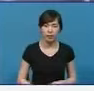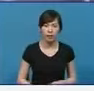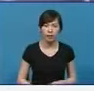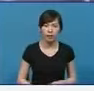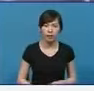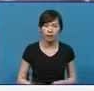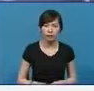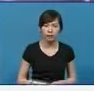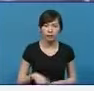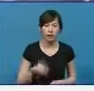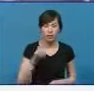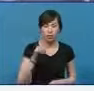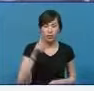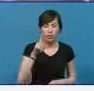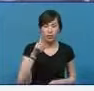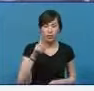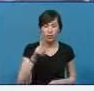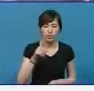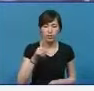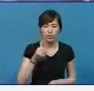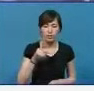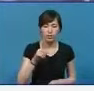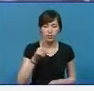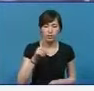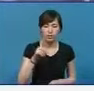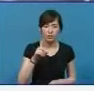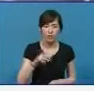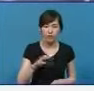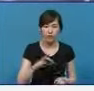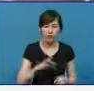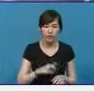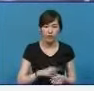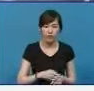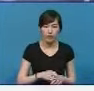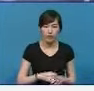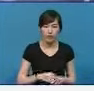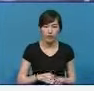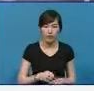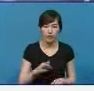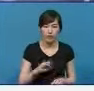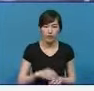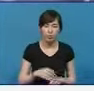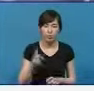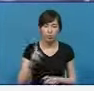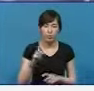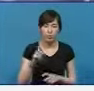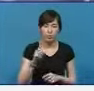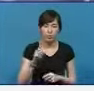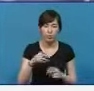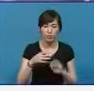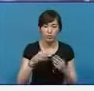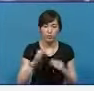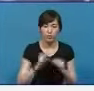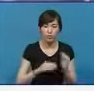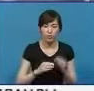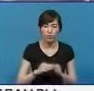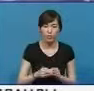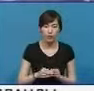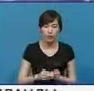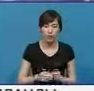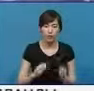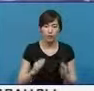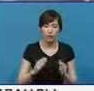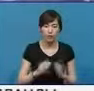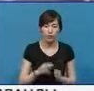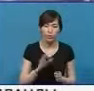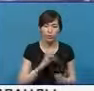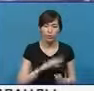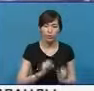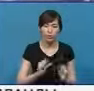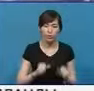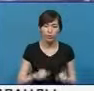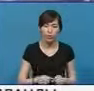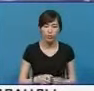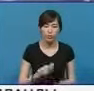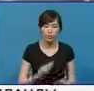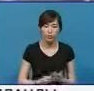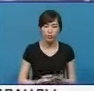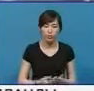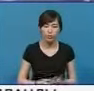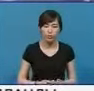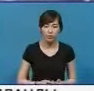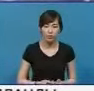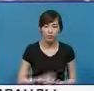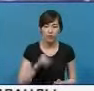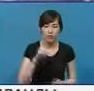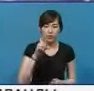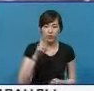артрозов, артритов. Алмақ 02 магнитті терапевтік құрылғы. Оны стационарлық және үйде қолдануға болады. Мысалы,